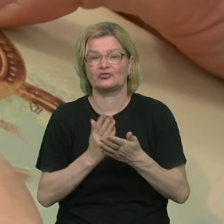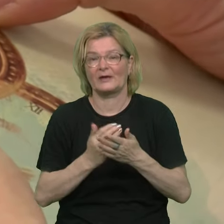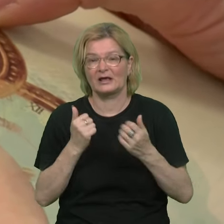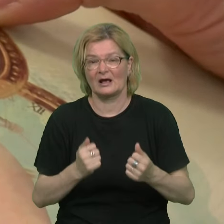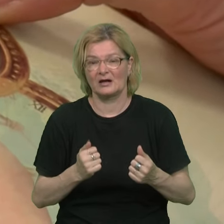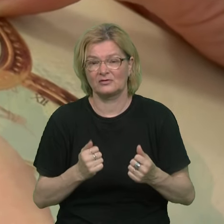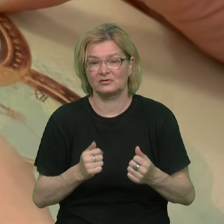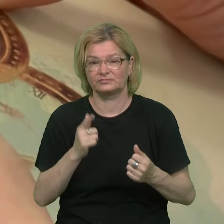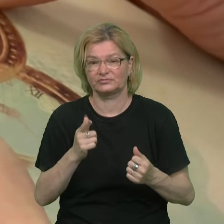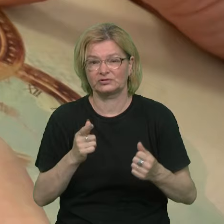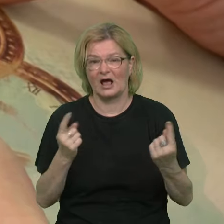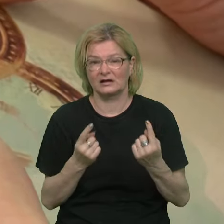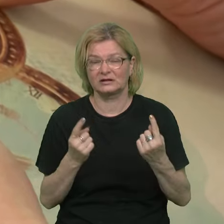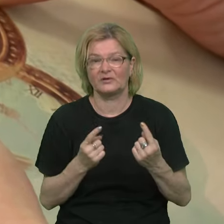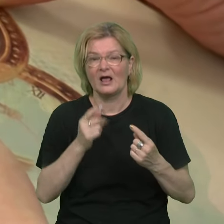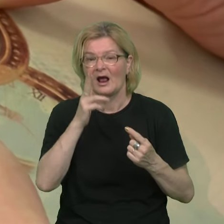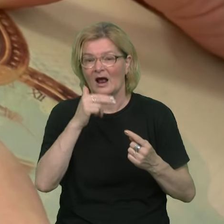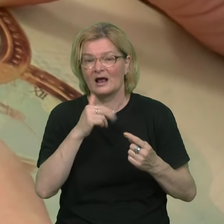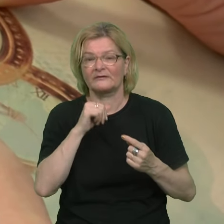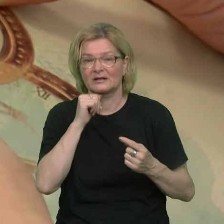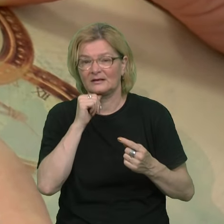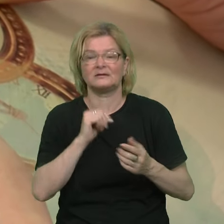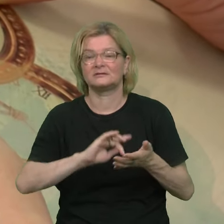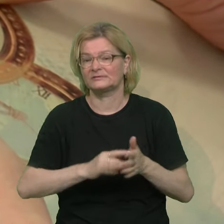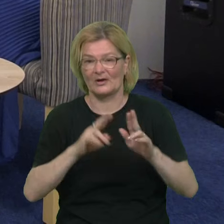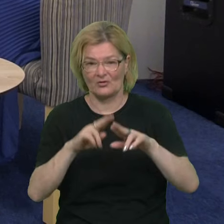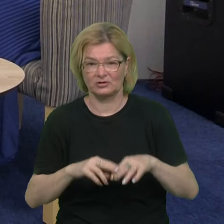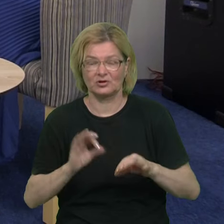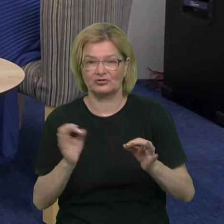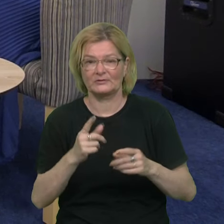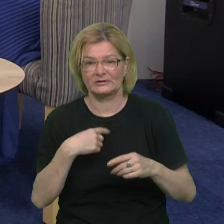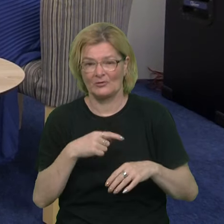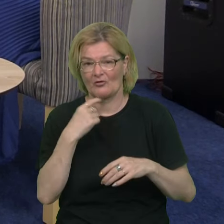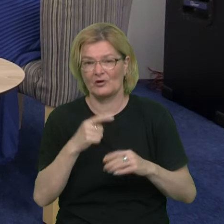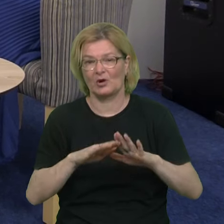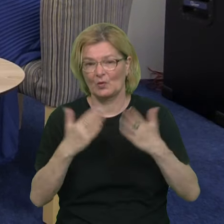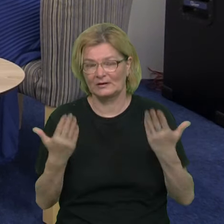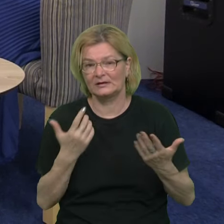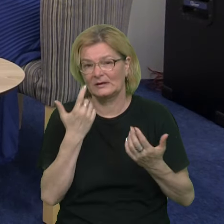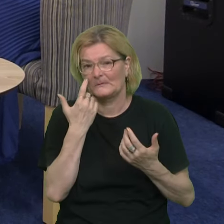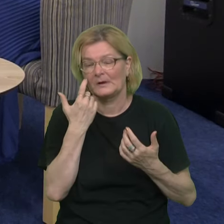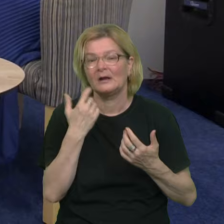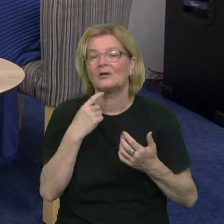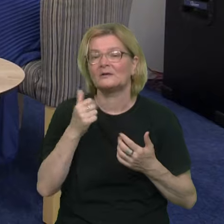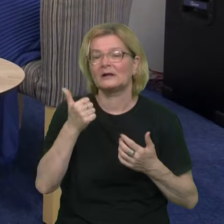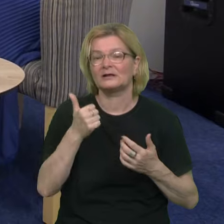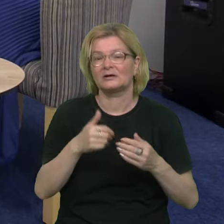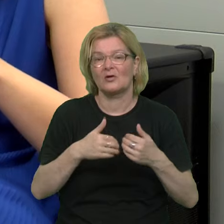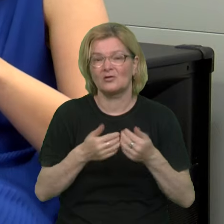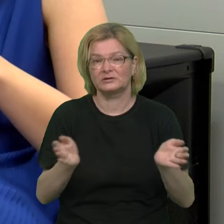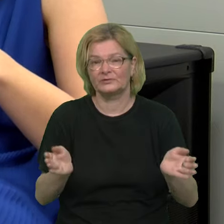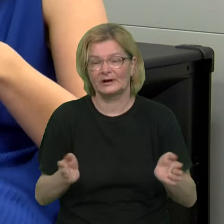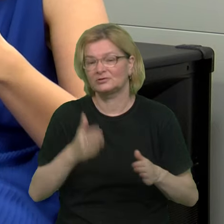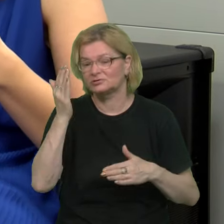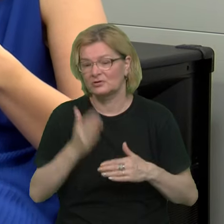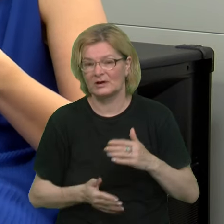u našem društvu još uvijek jako veliki tabu, a to je tema karcinoma i svega ostalog o čemu sam progovorila zapravo u knjizi, progovorila